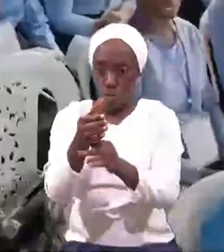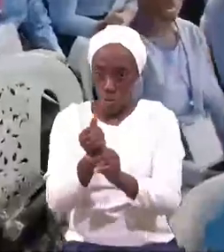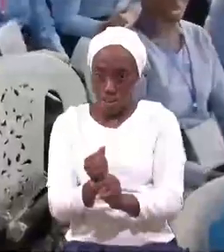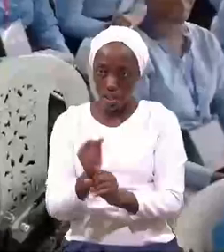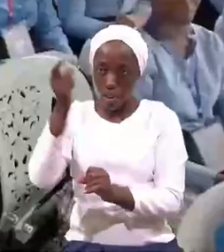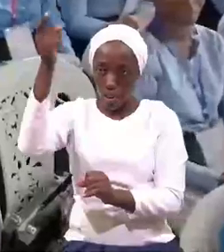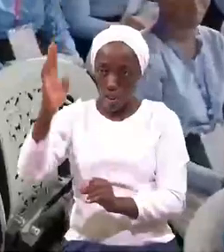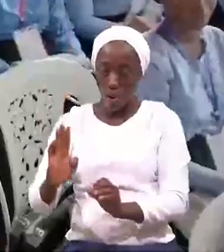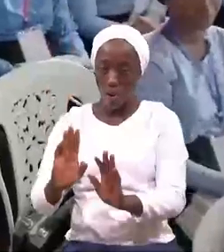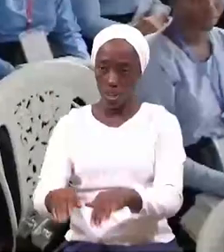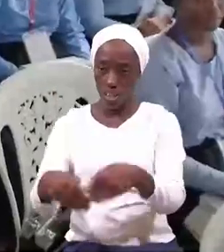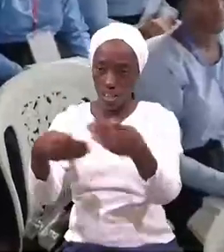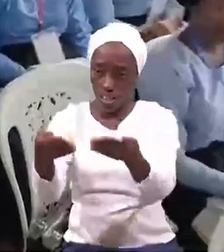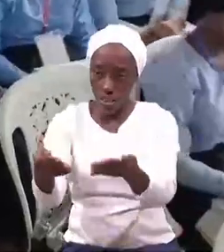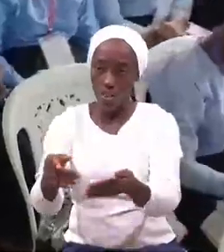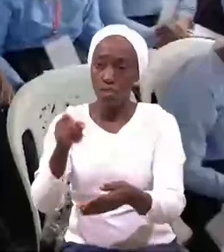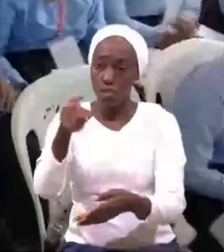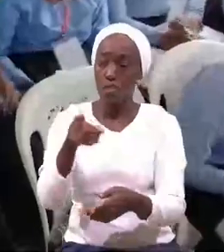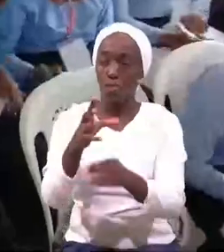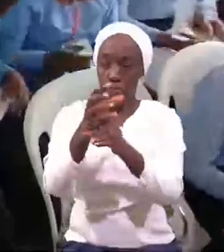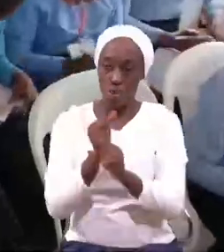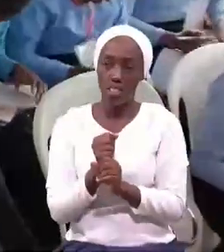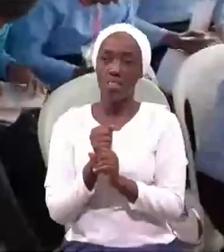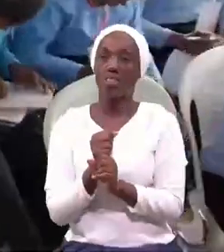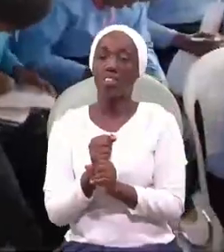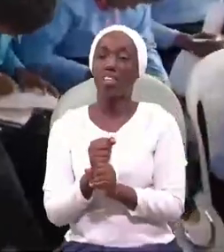Toi, tu reçois. Acte 2,